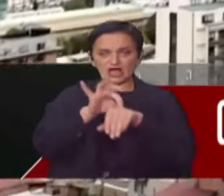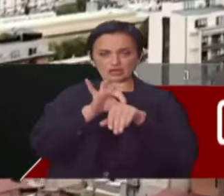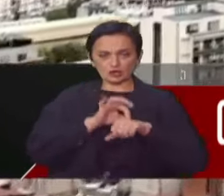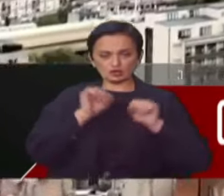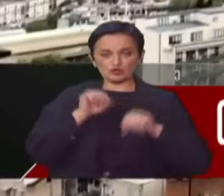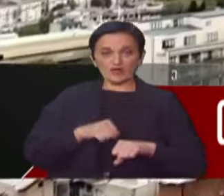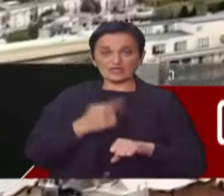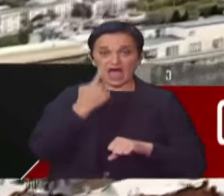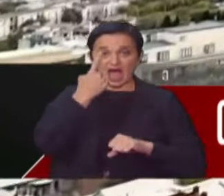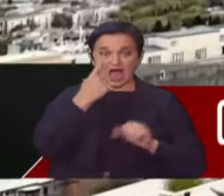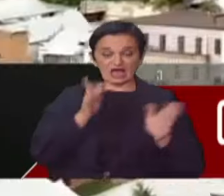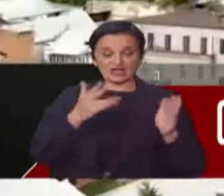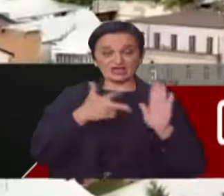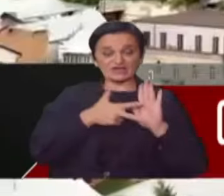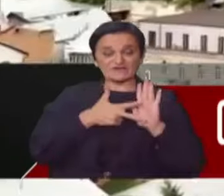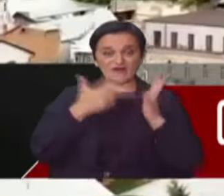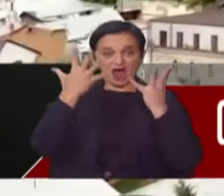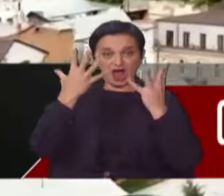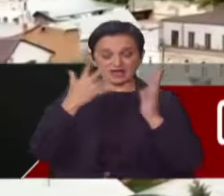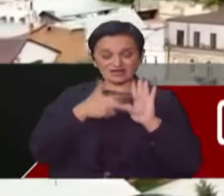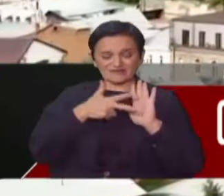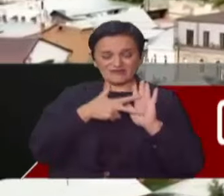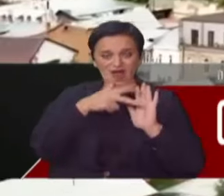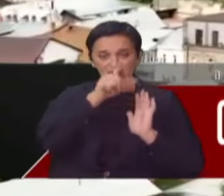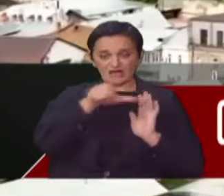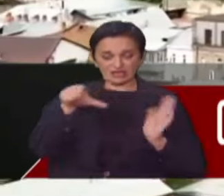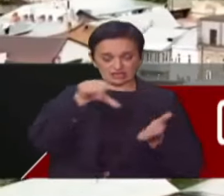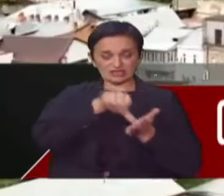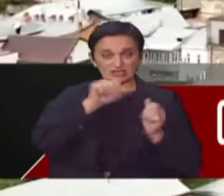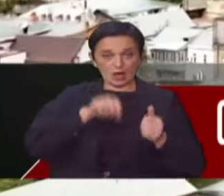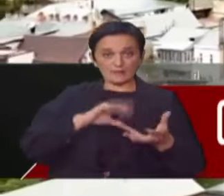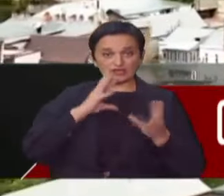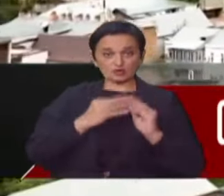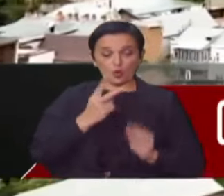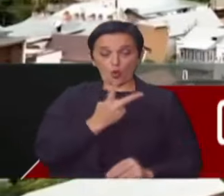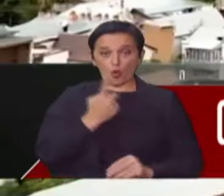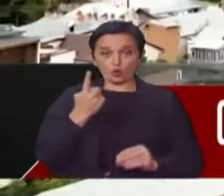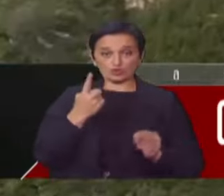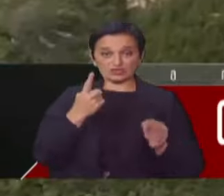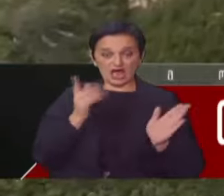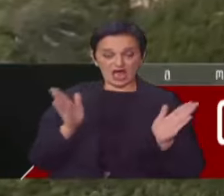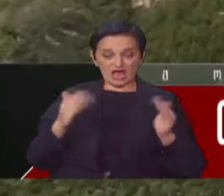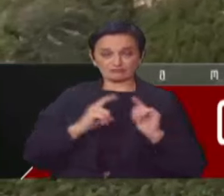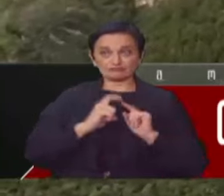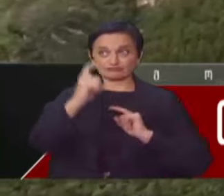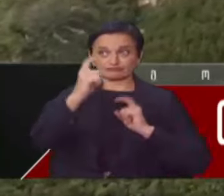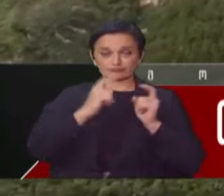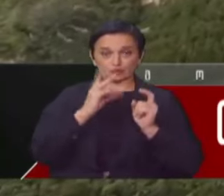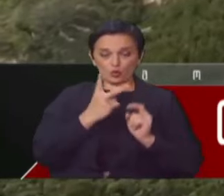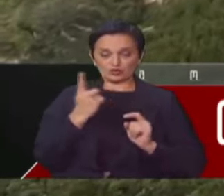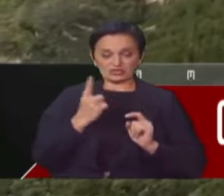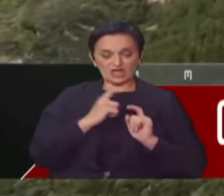შეუძლია. ერთი გონდოლით 8 ადამიანის მგზავრობაა შესაძლებელი. ჯამში ერთდროულად 21 გონდოლა იმოძრავებს. საბაგირო გზის